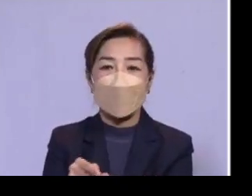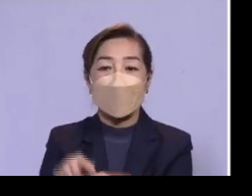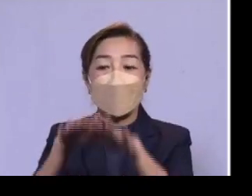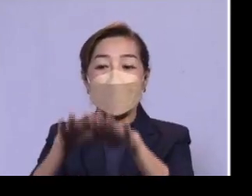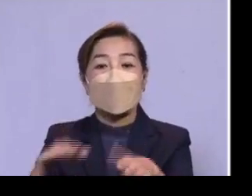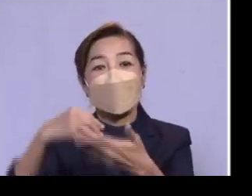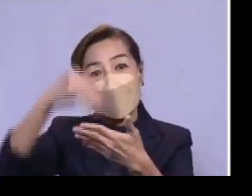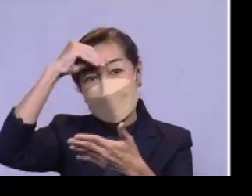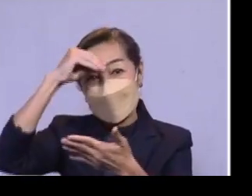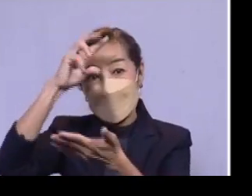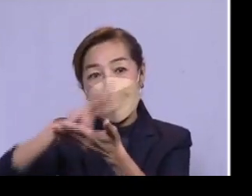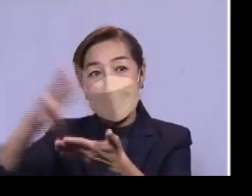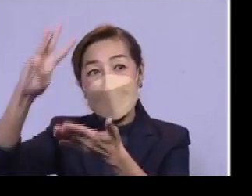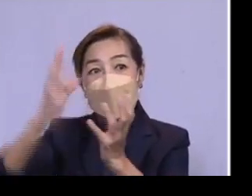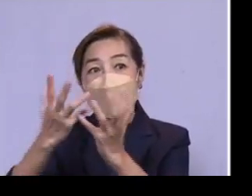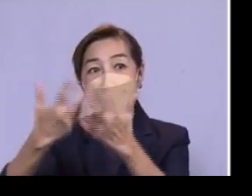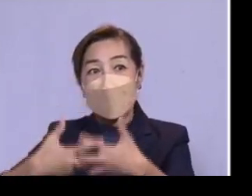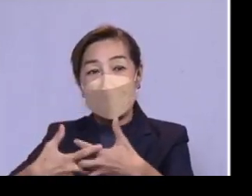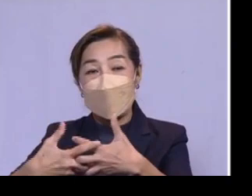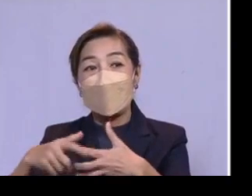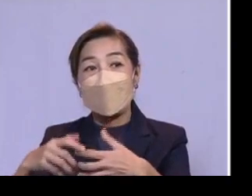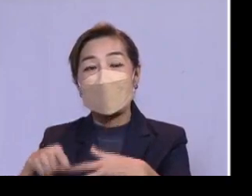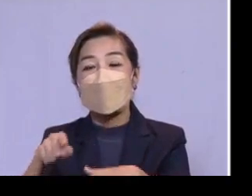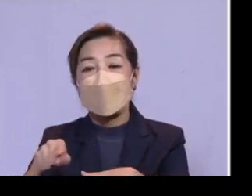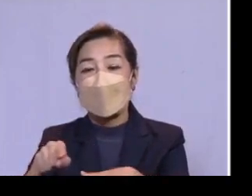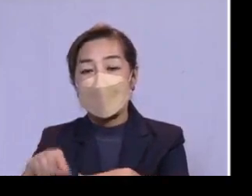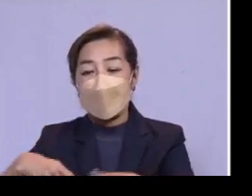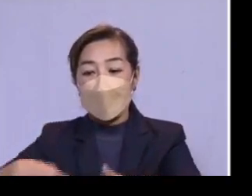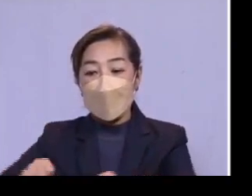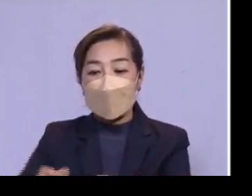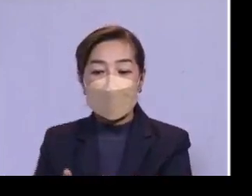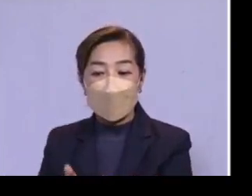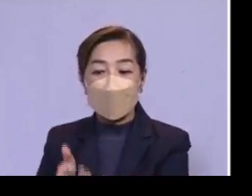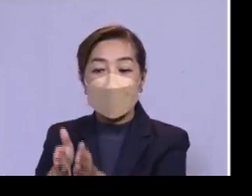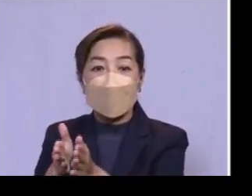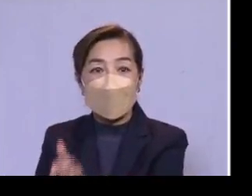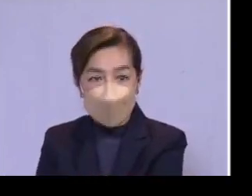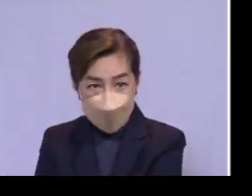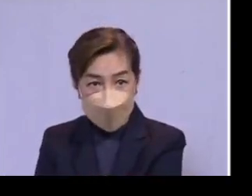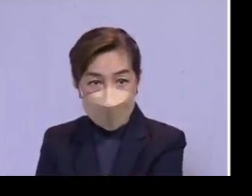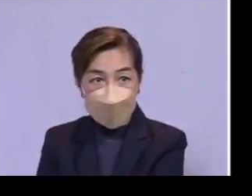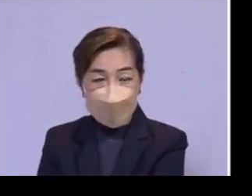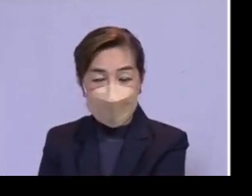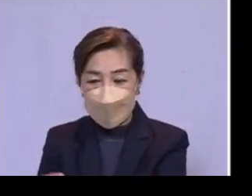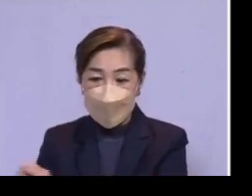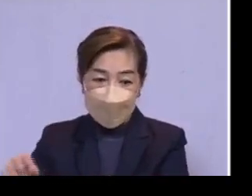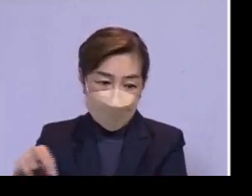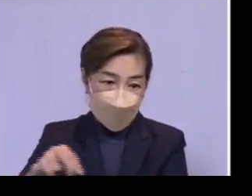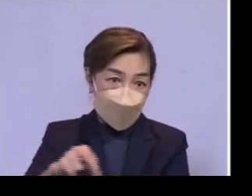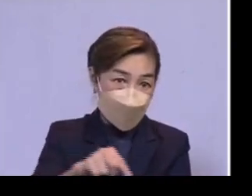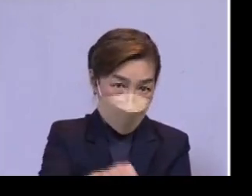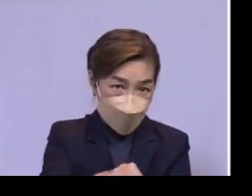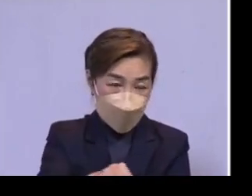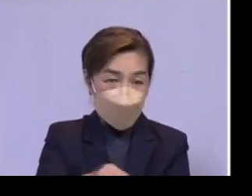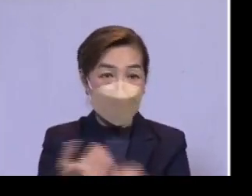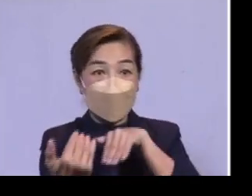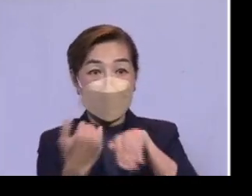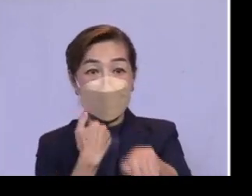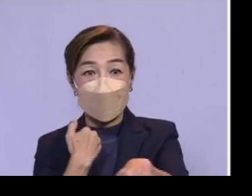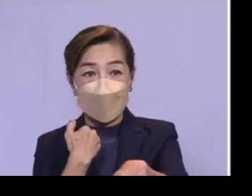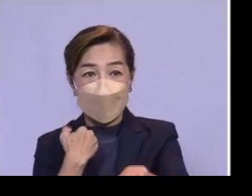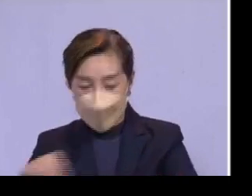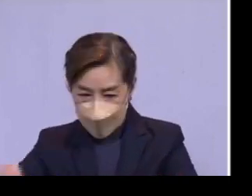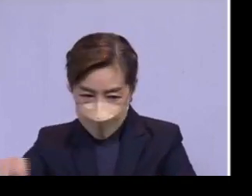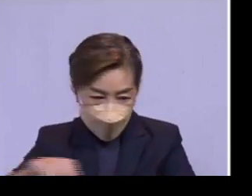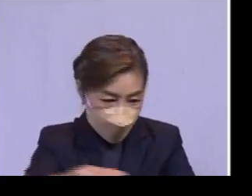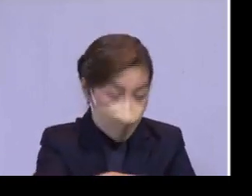นักเรียนช่างกลกลุ่มนี้ครับเขาจอดมอเตอร์ไซค์คู่ใจข้างทางแล้วก็รีบวิ่งลงมากลางถนนครับเขา